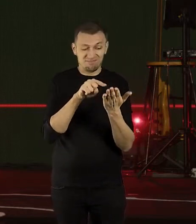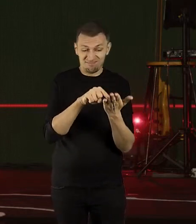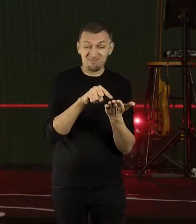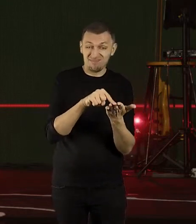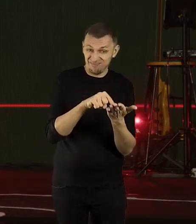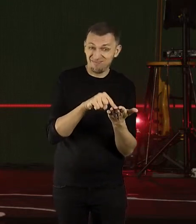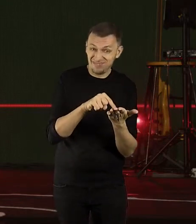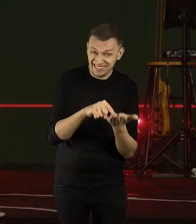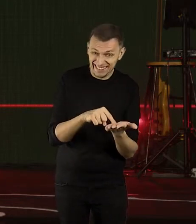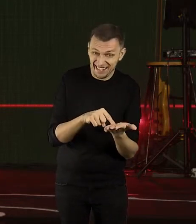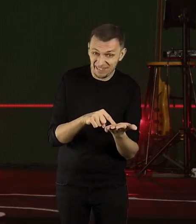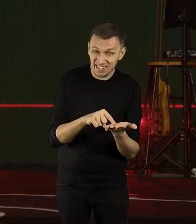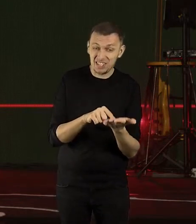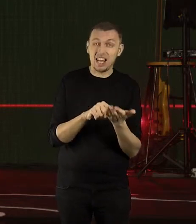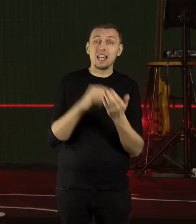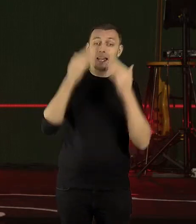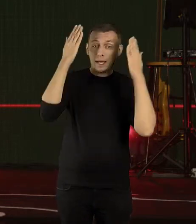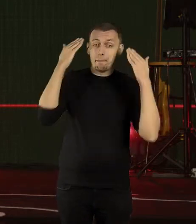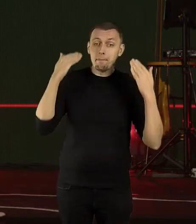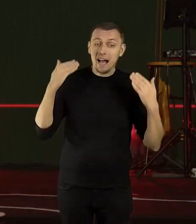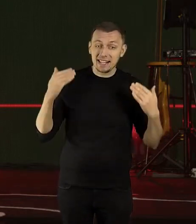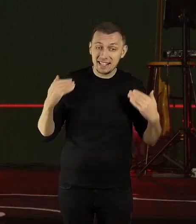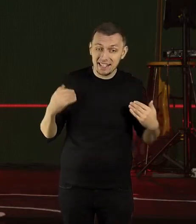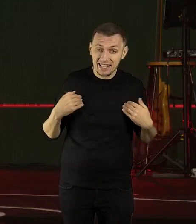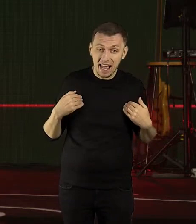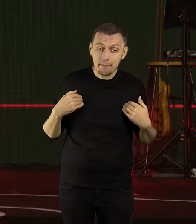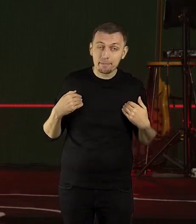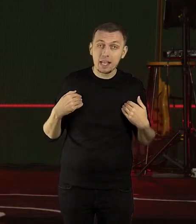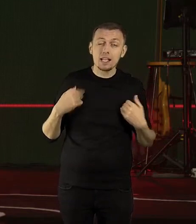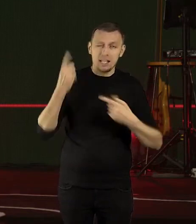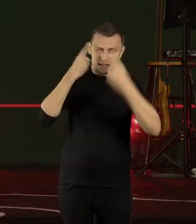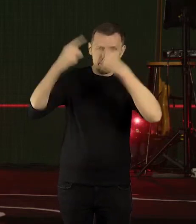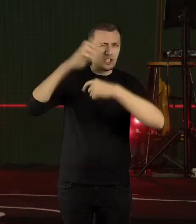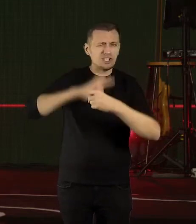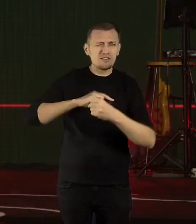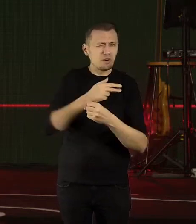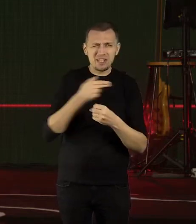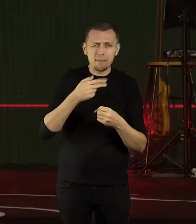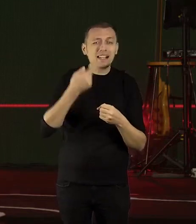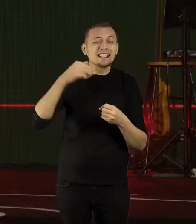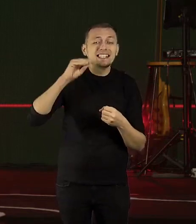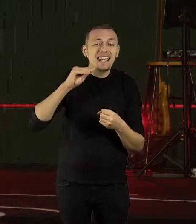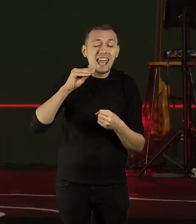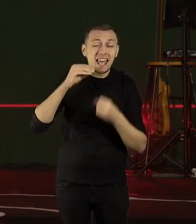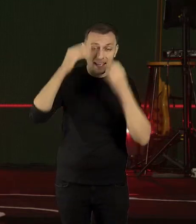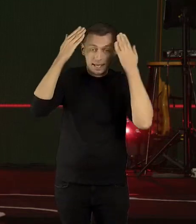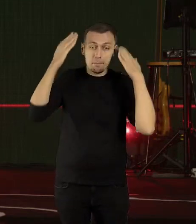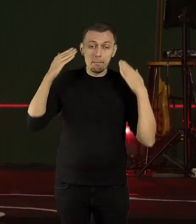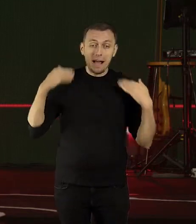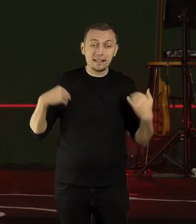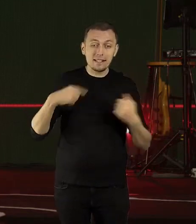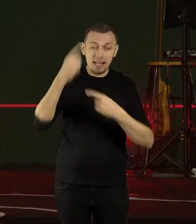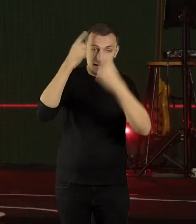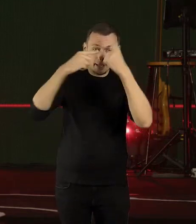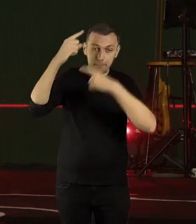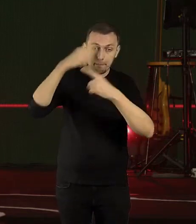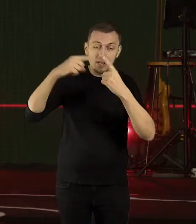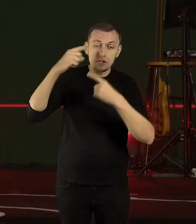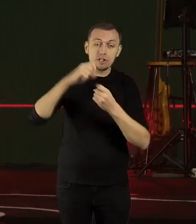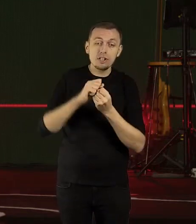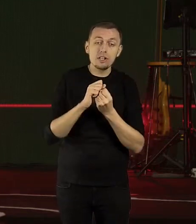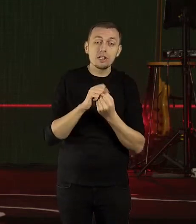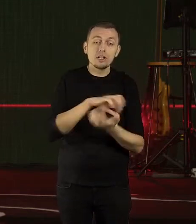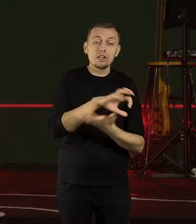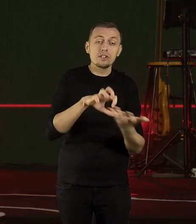dosyć ciekawie to napisane, bo Maria, używając gramatyki,